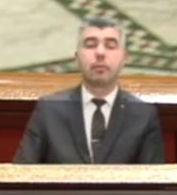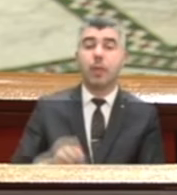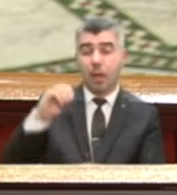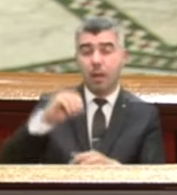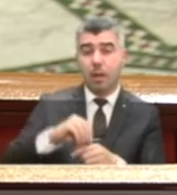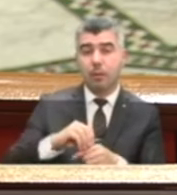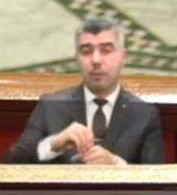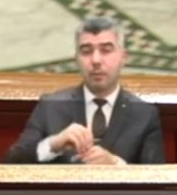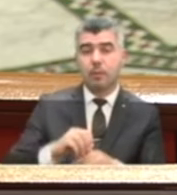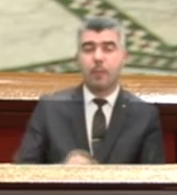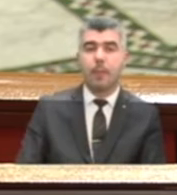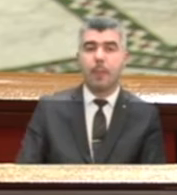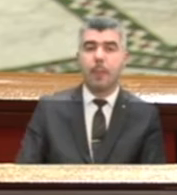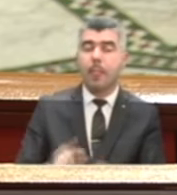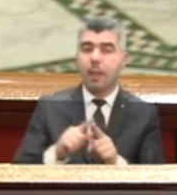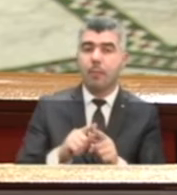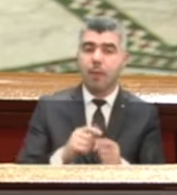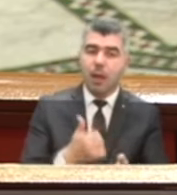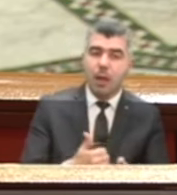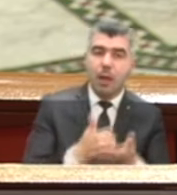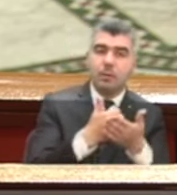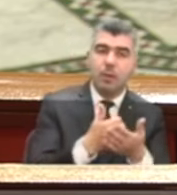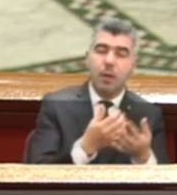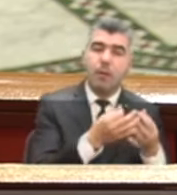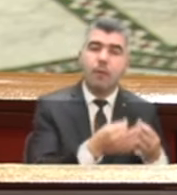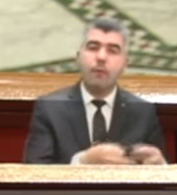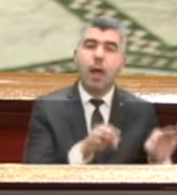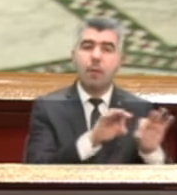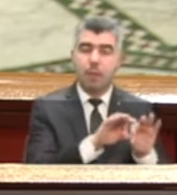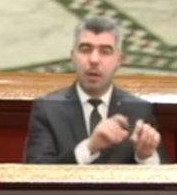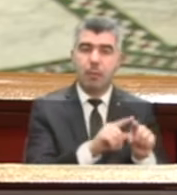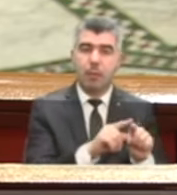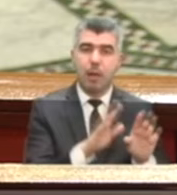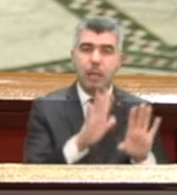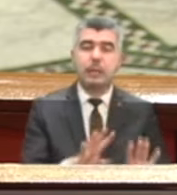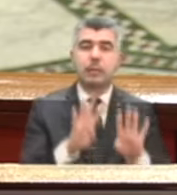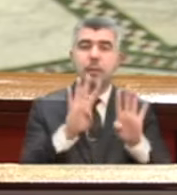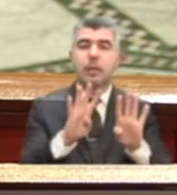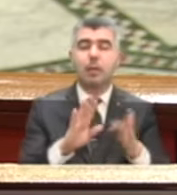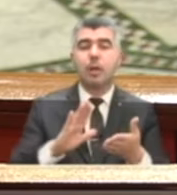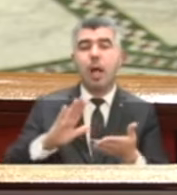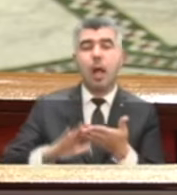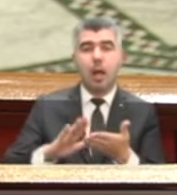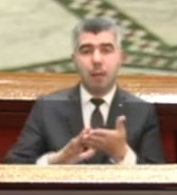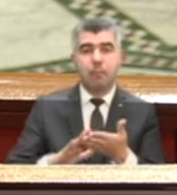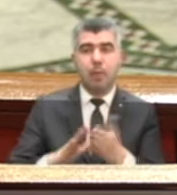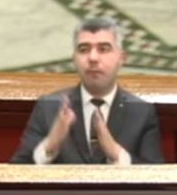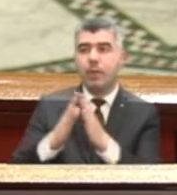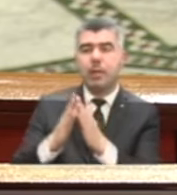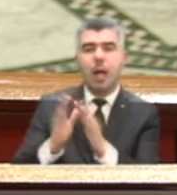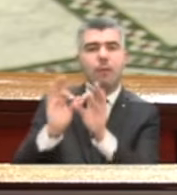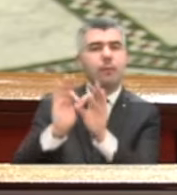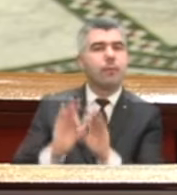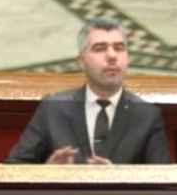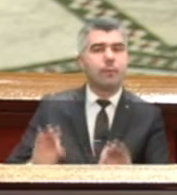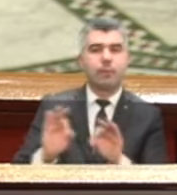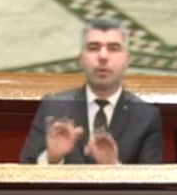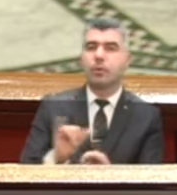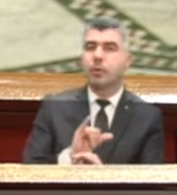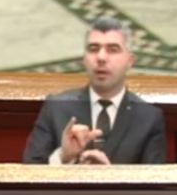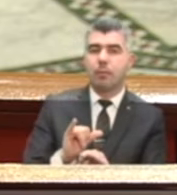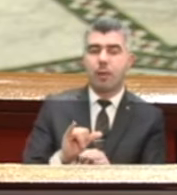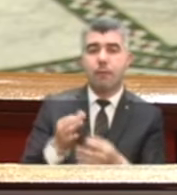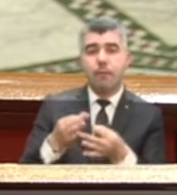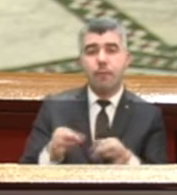ابعد من هذا تشجيع الاسر الحاضنه، لان هذا الشاب اللي عنده 18 سنه ومقطوع من الشجره كما تنقولوا، مقطوع من الشجره،